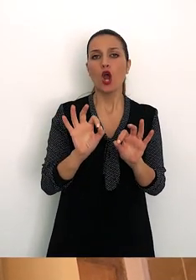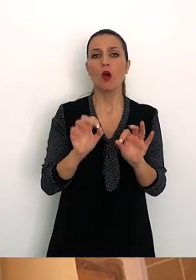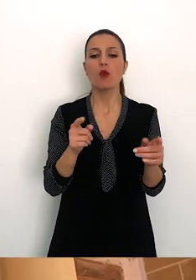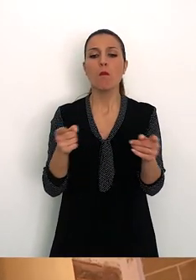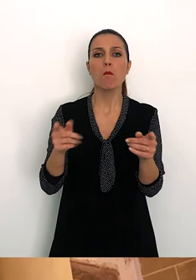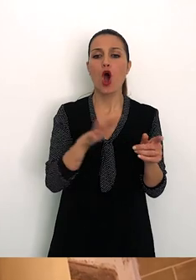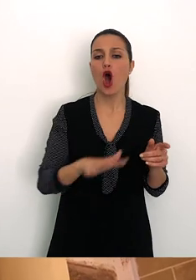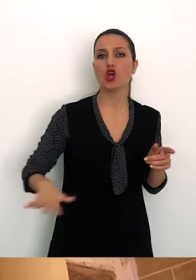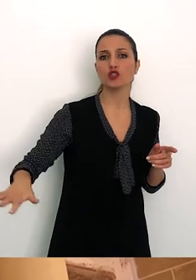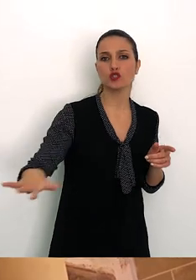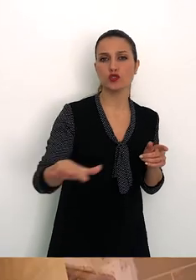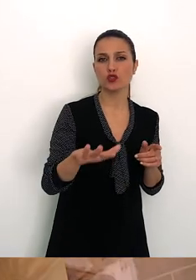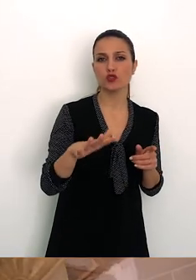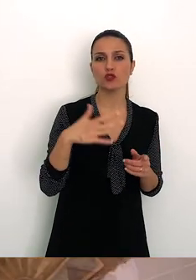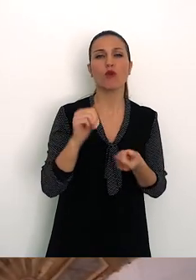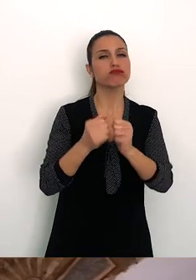luoghi.